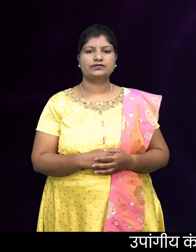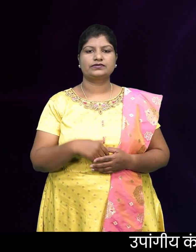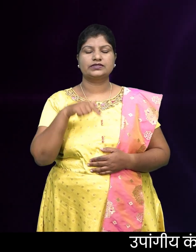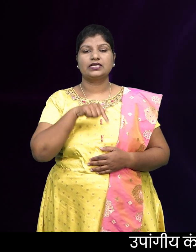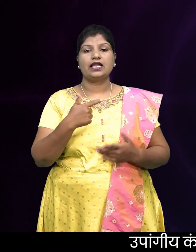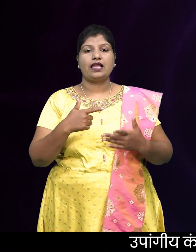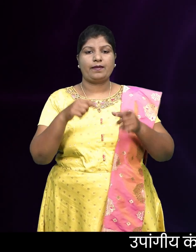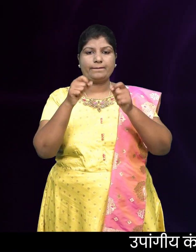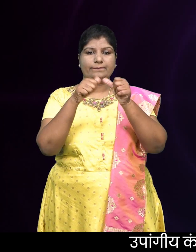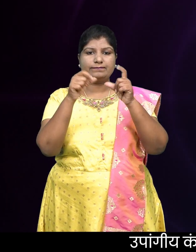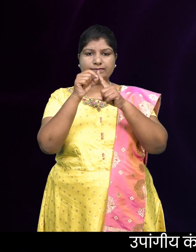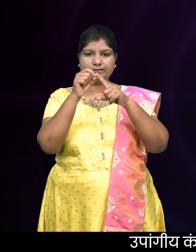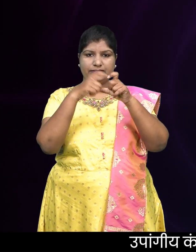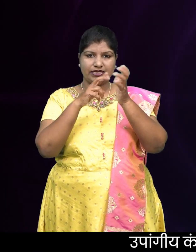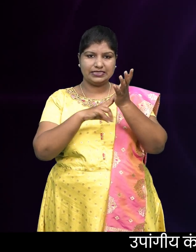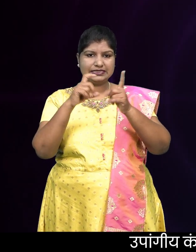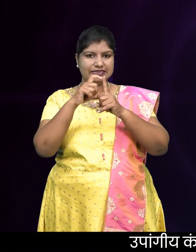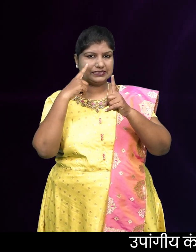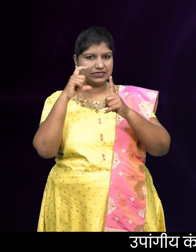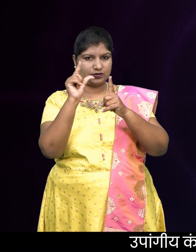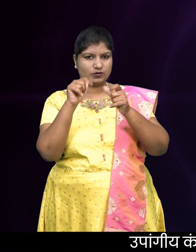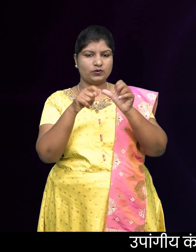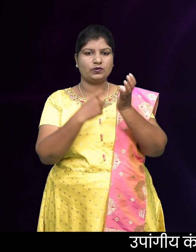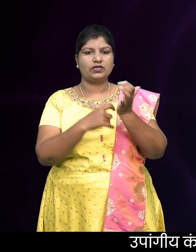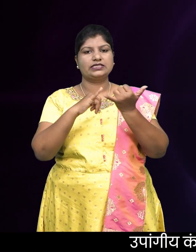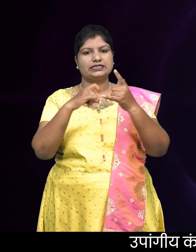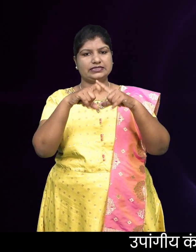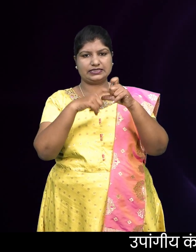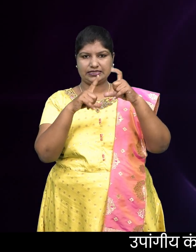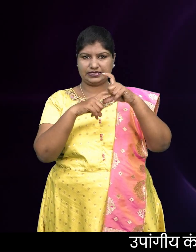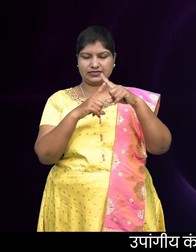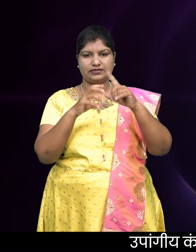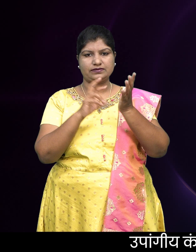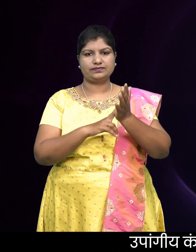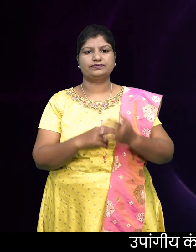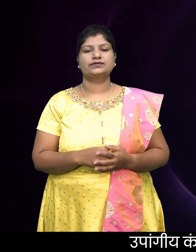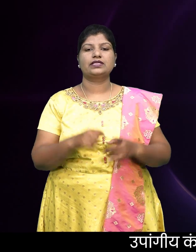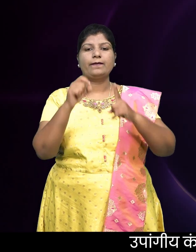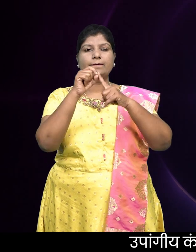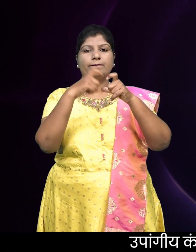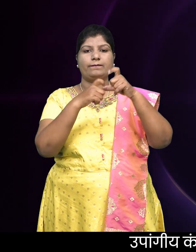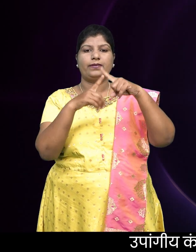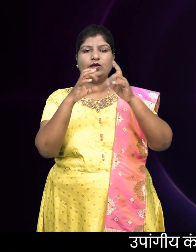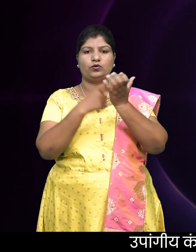उपांगीय कंकाल, छाती संबंधी और श्रोणि हड्डियां।